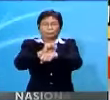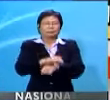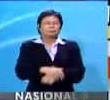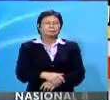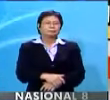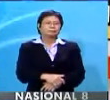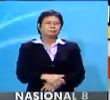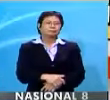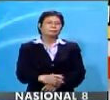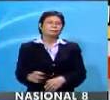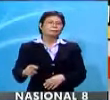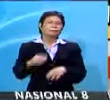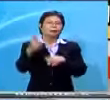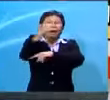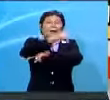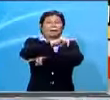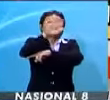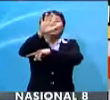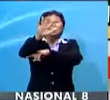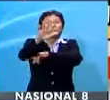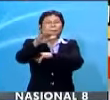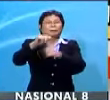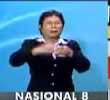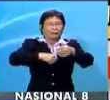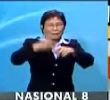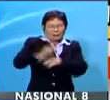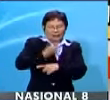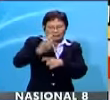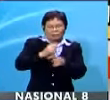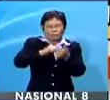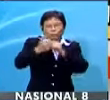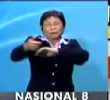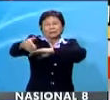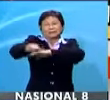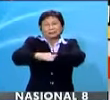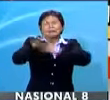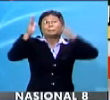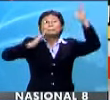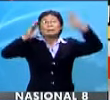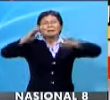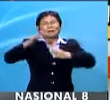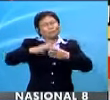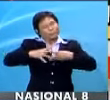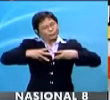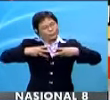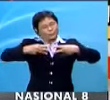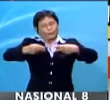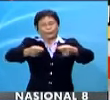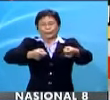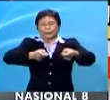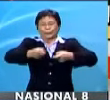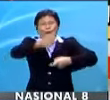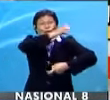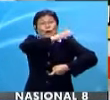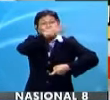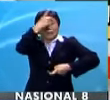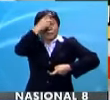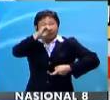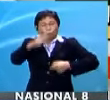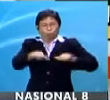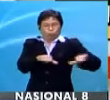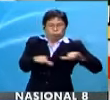itu hari kelima sesi latihan skuad bola sepak sukan C negara berjalan dengan lancar dan pengendalinya dat on Kim Su melihat